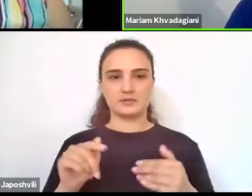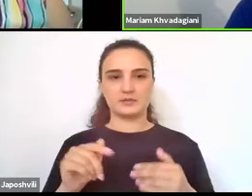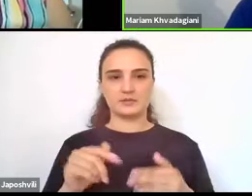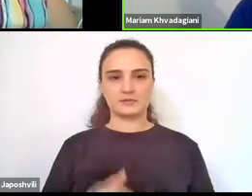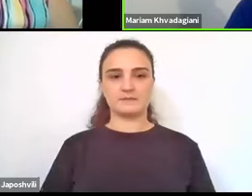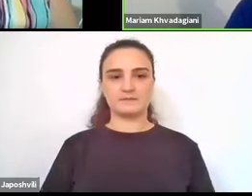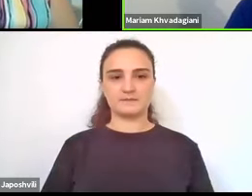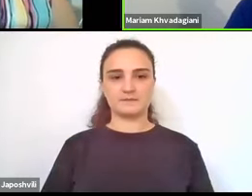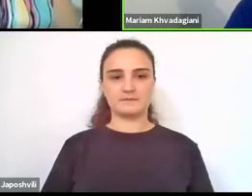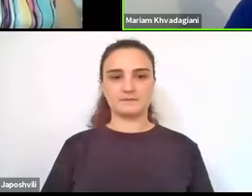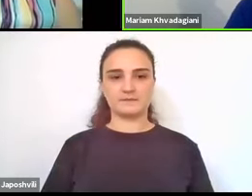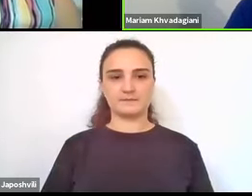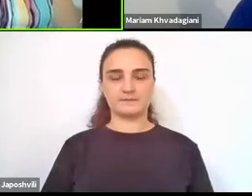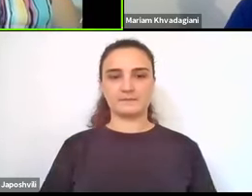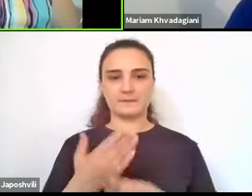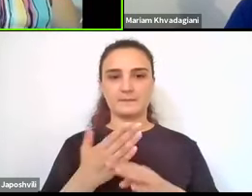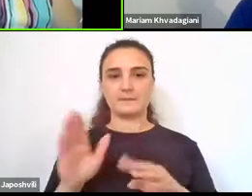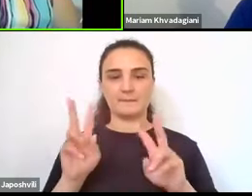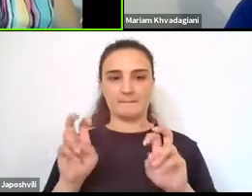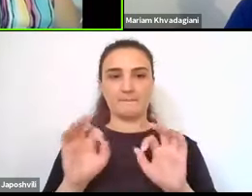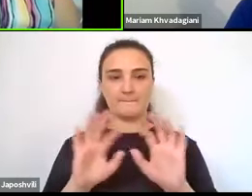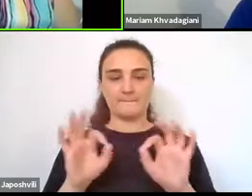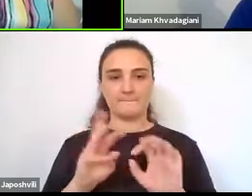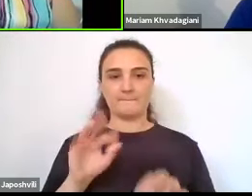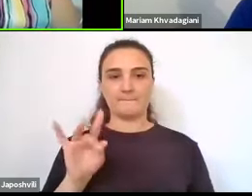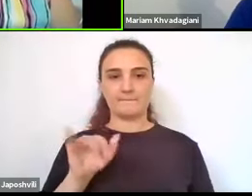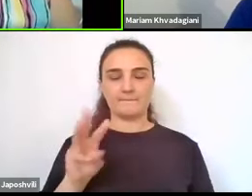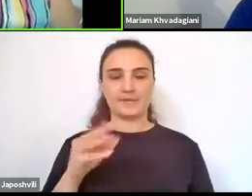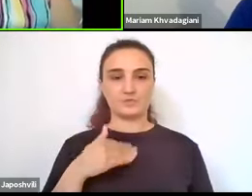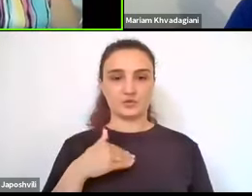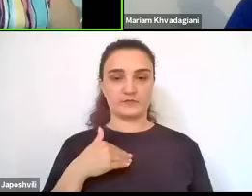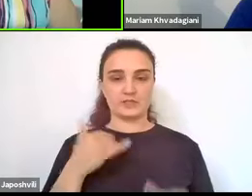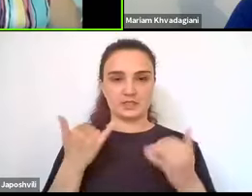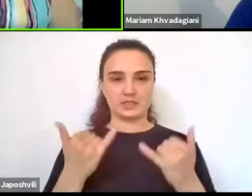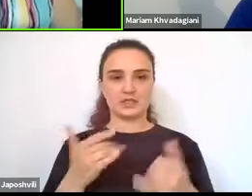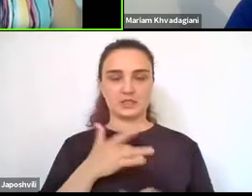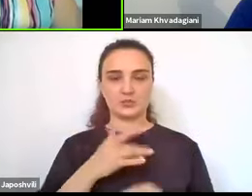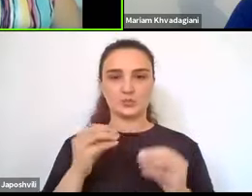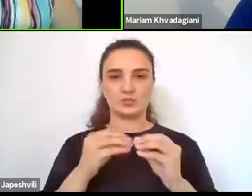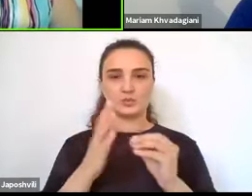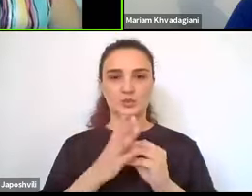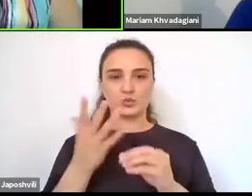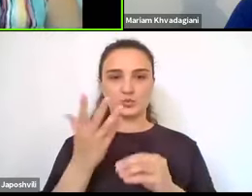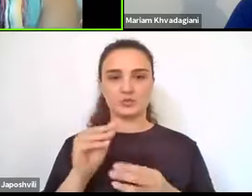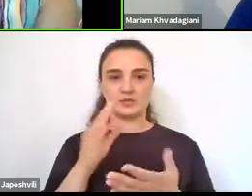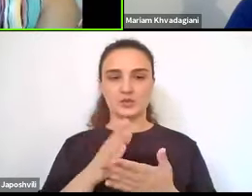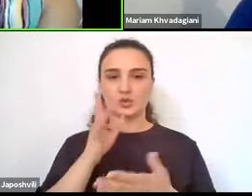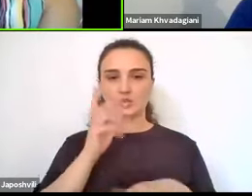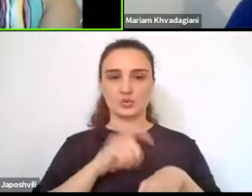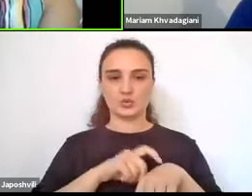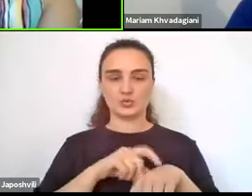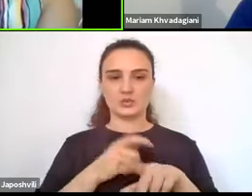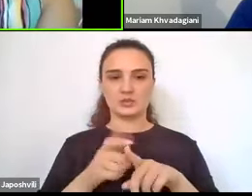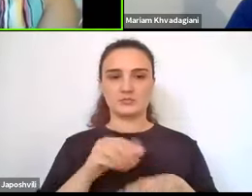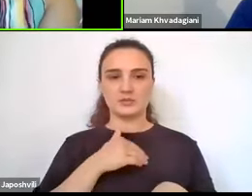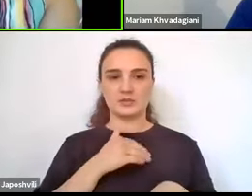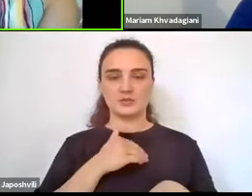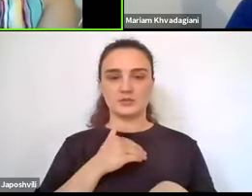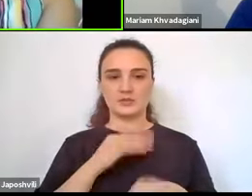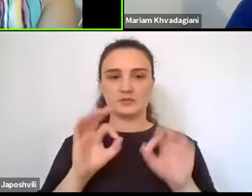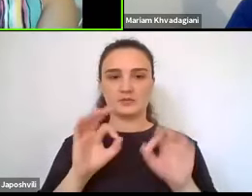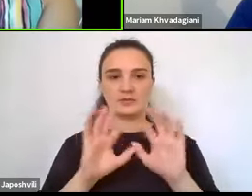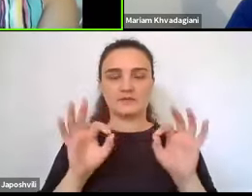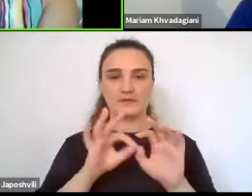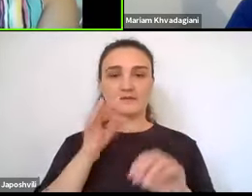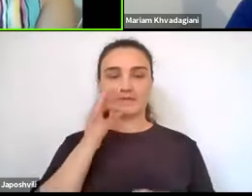ნამდვილად დღეს ამაზე ცალკე საუბარი, ხო? მარიამ, ახლა ჩვენ დაახლოებით 15 წუთი გვაქვს დრო და ძალიან მინდა რომ დავაანონსოთ კიდეც